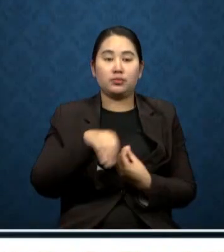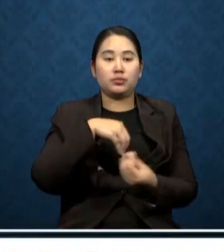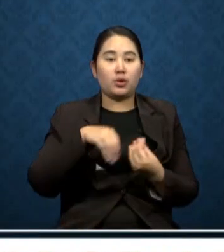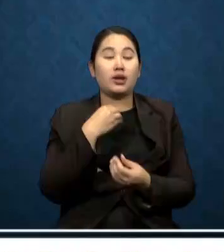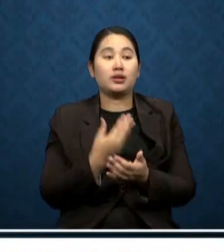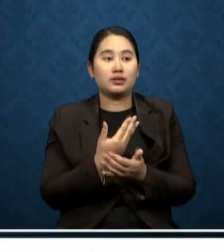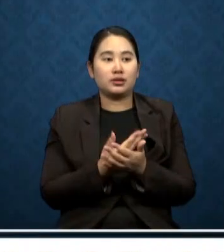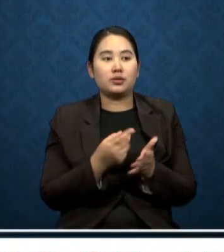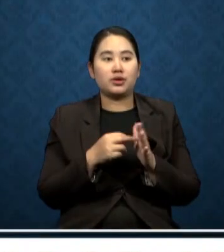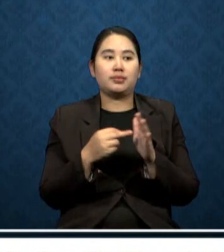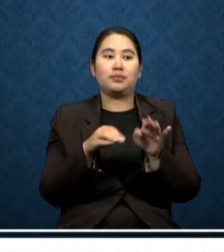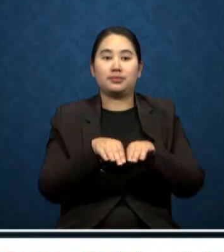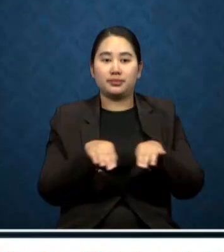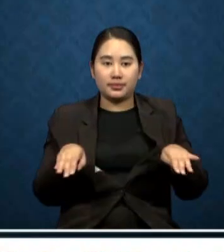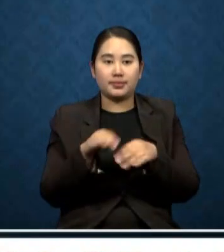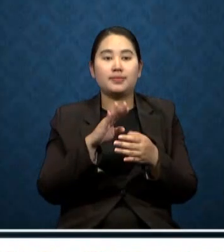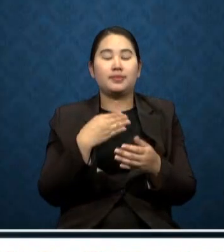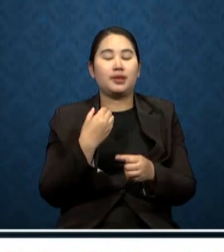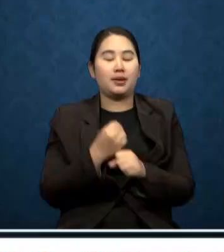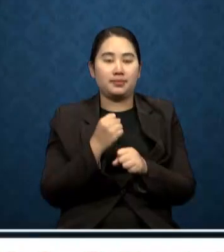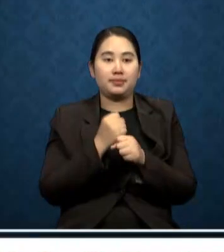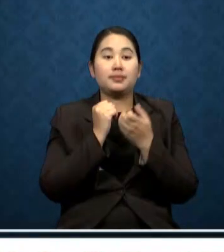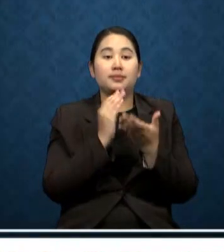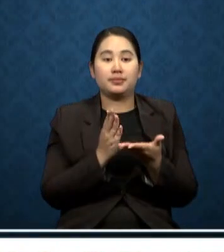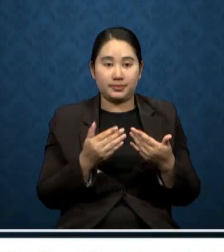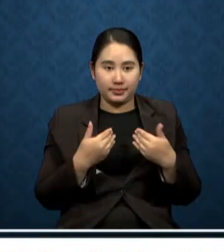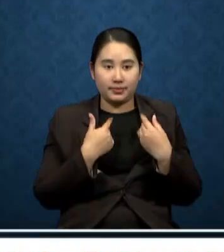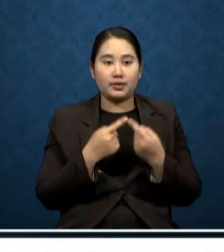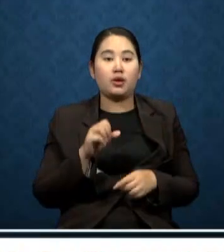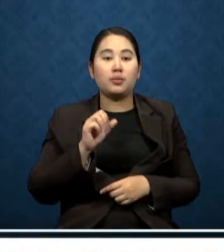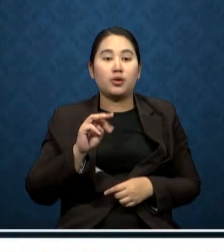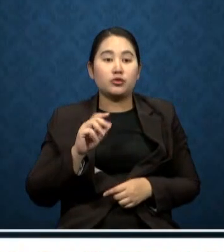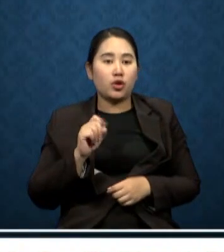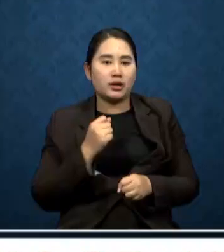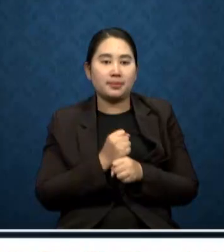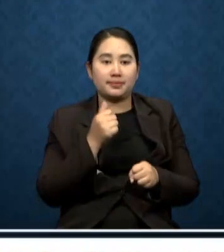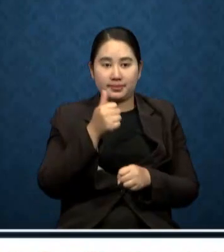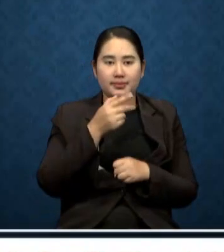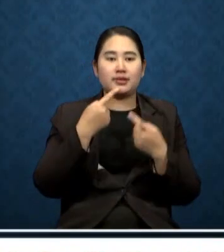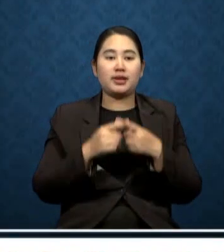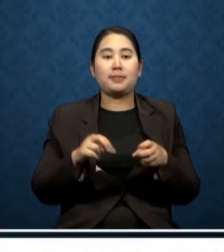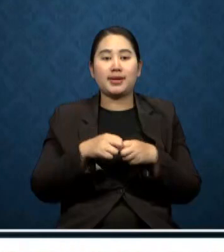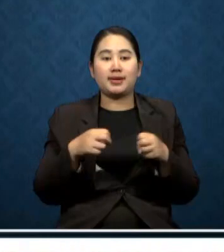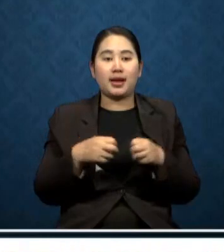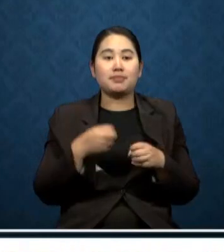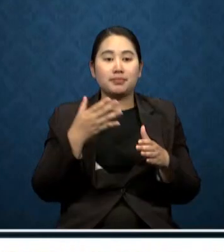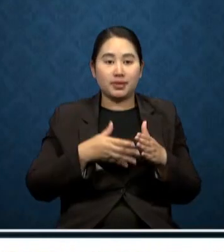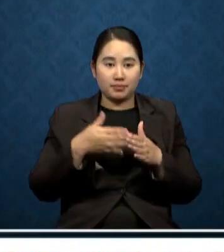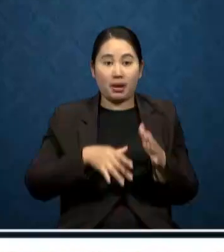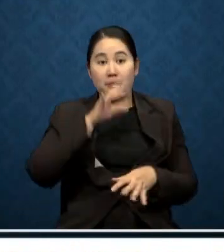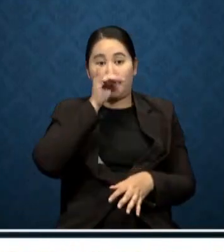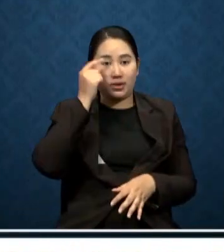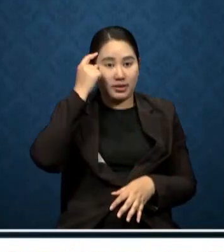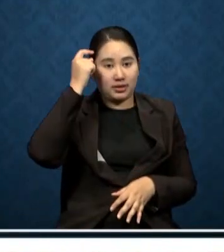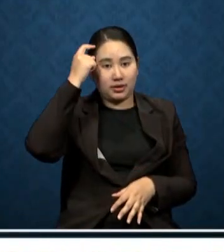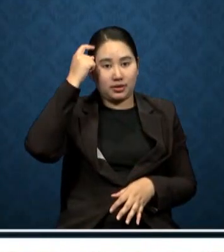อันนี้ก็มีมารการในการบริจยเกของจกรสอบวอบก็ยังทำได้แตติด ขัด ๆ อยู่เดยวก็ต้หาวิธีวจะทำยไต่ไป